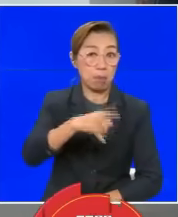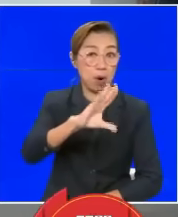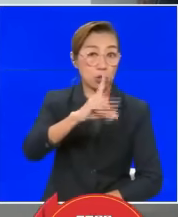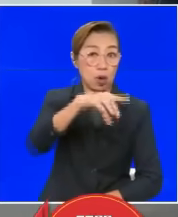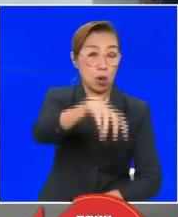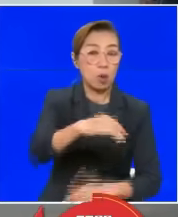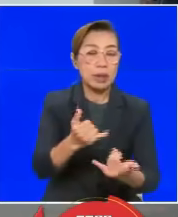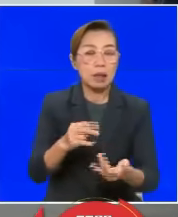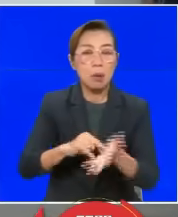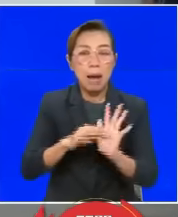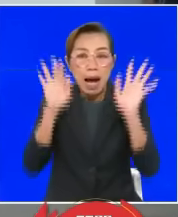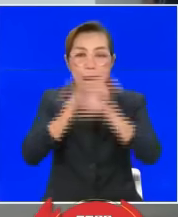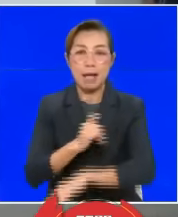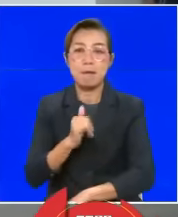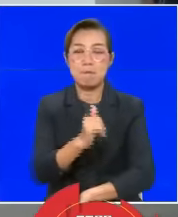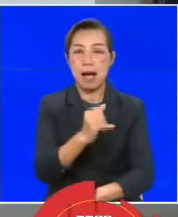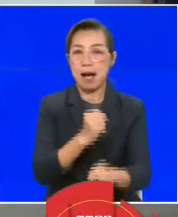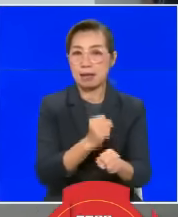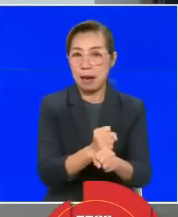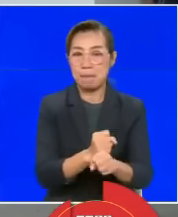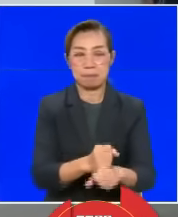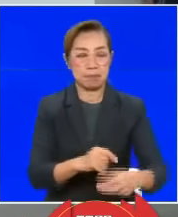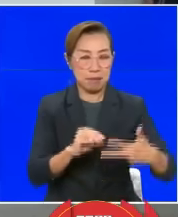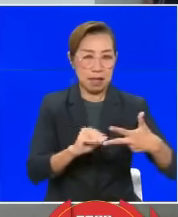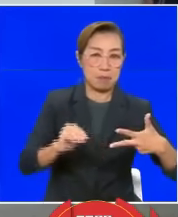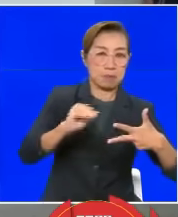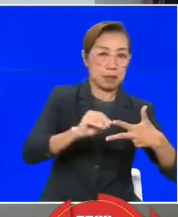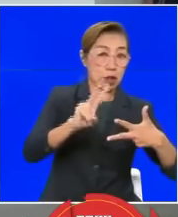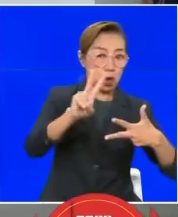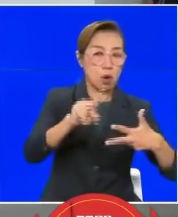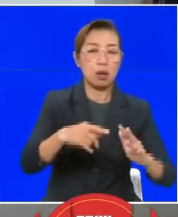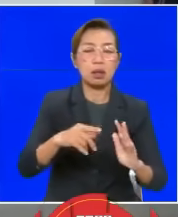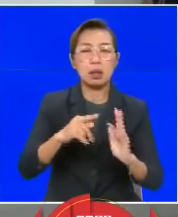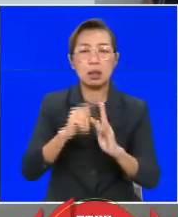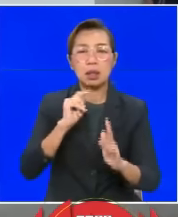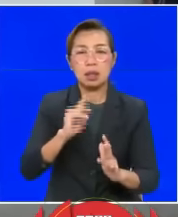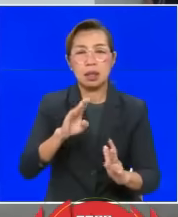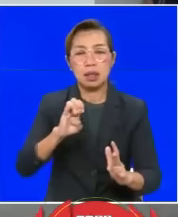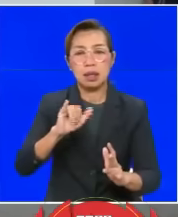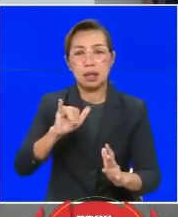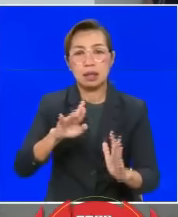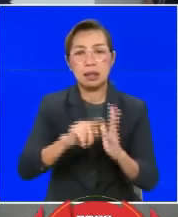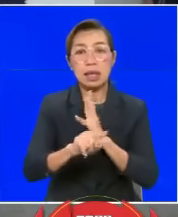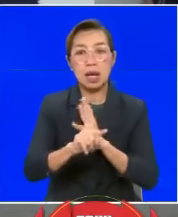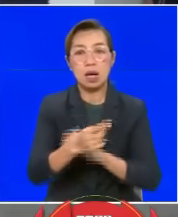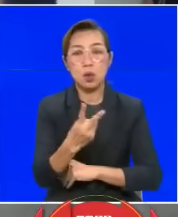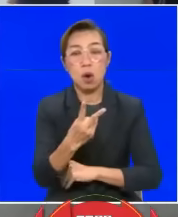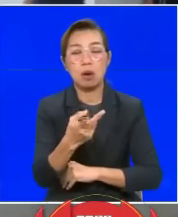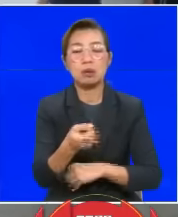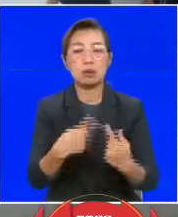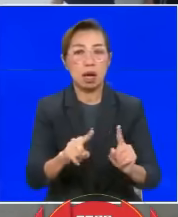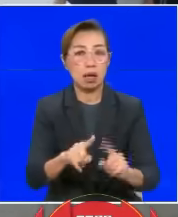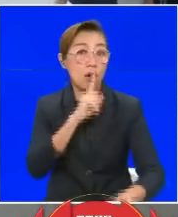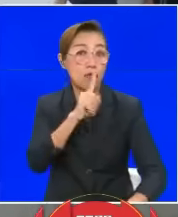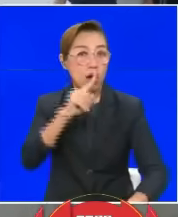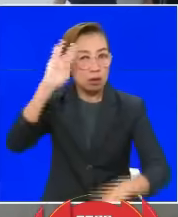เทียร์ 2ในการเดินทางมายื่นต่อปปชแต่วันนี้เนี่ยเป็นการยื่นร้องทุกข์กล่าวโทษกับคณะพนักงานสืบสวนสอบสวน